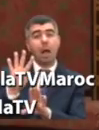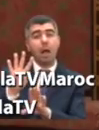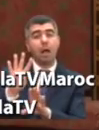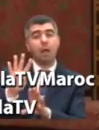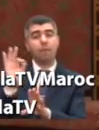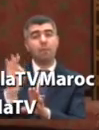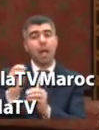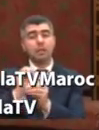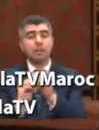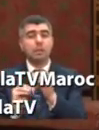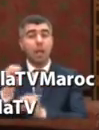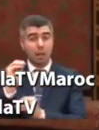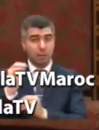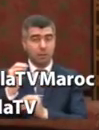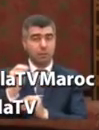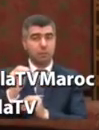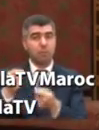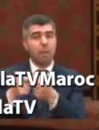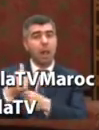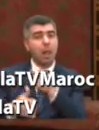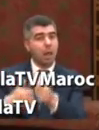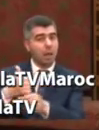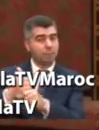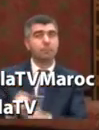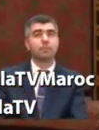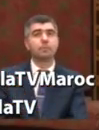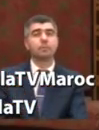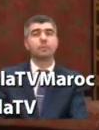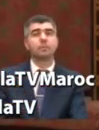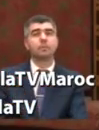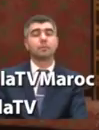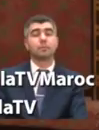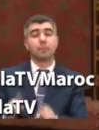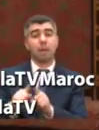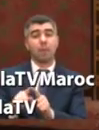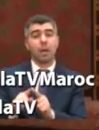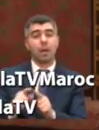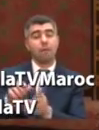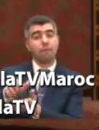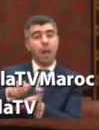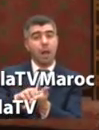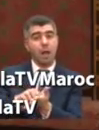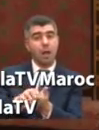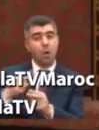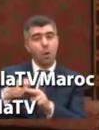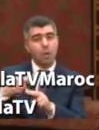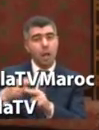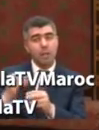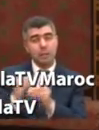ديال يعني السنه الماضيه، المنتوجات الفلاحيه ارتفعت ب 15%